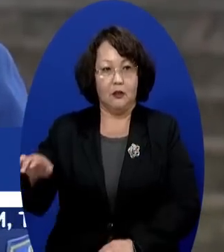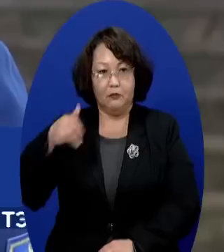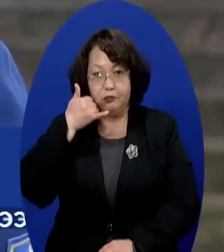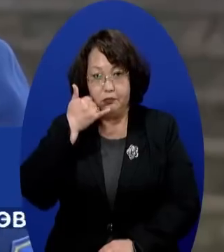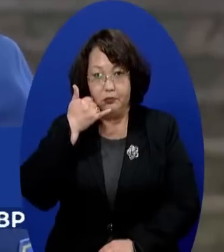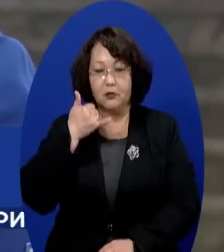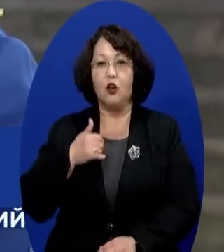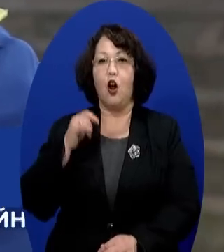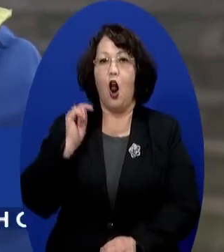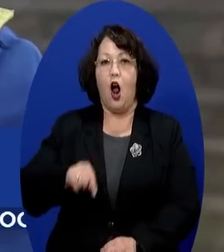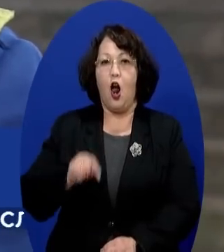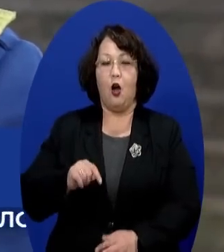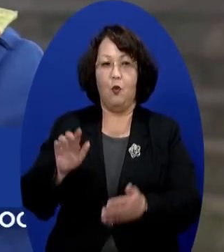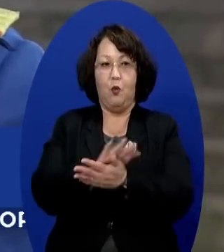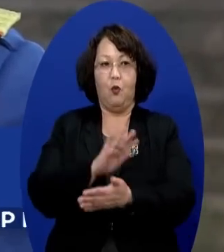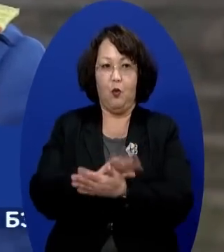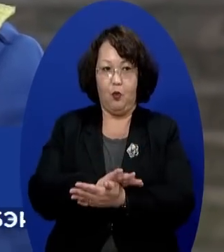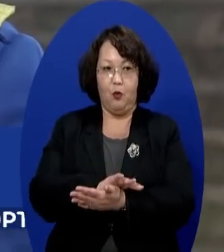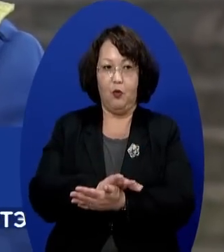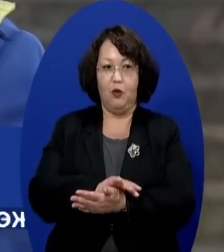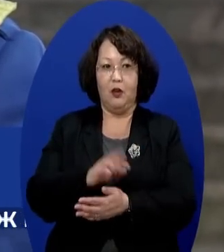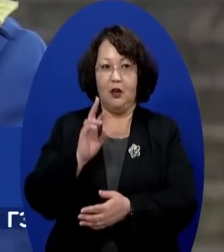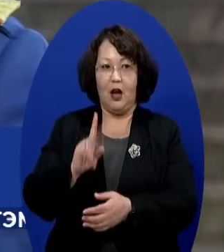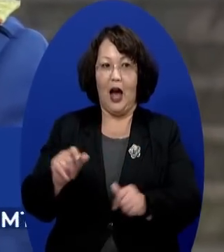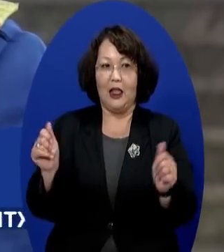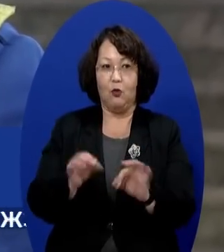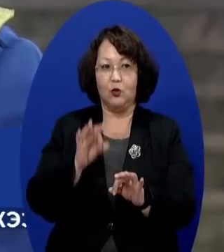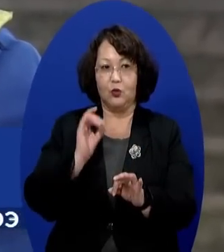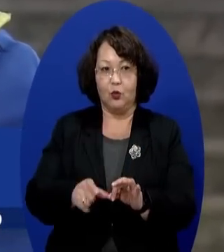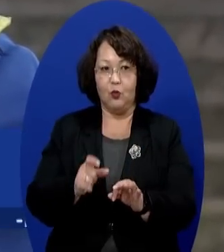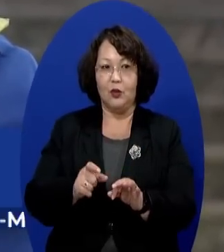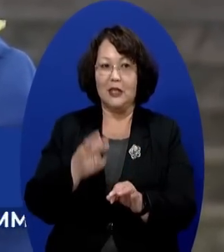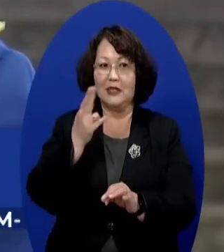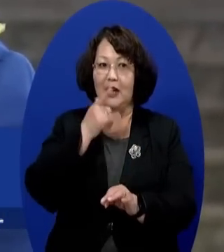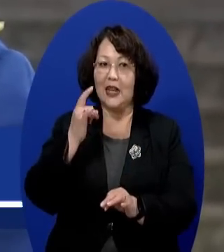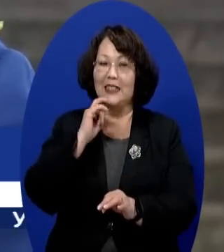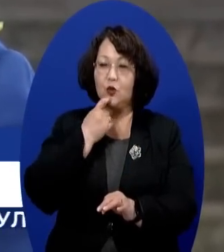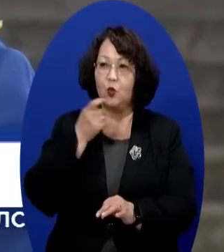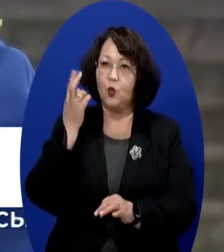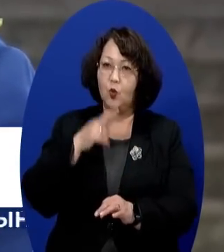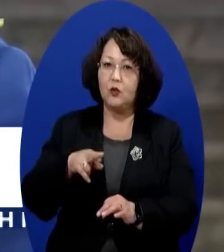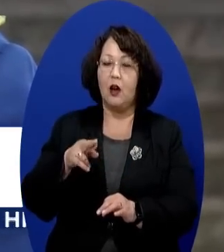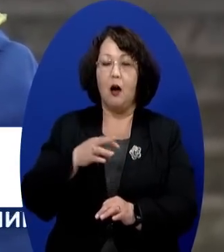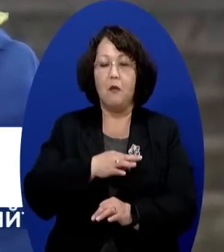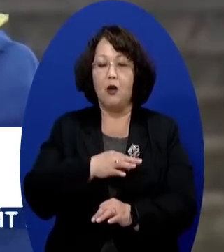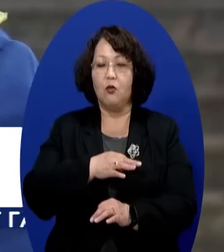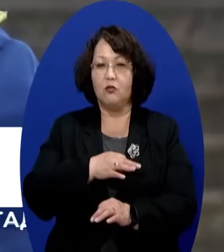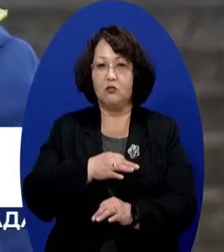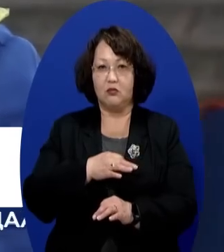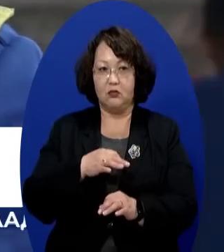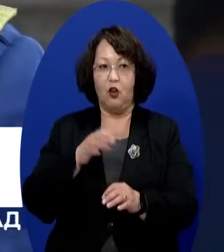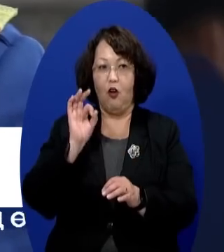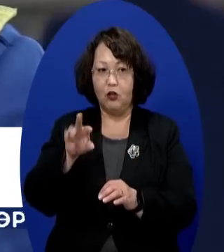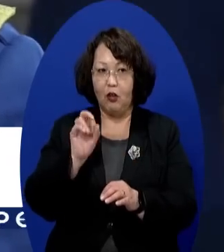бол явуулдаг л тэр нэр өгөгдлийг алга болсон хүнийг ямар ч цаг агаар ямар ч хүнд төгсөлд байсан. Тэр